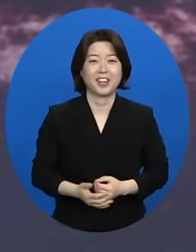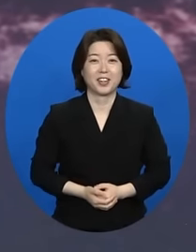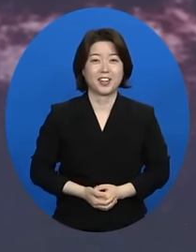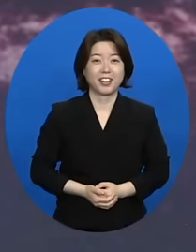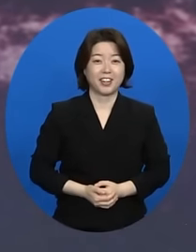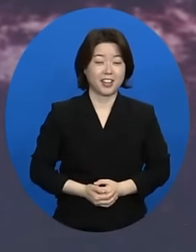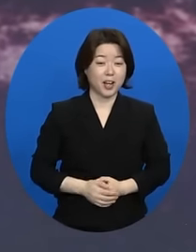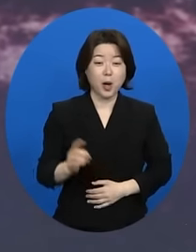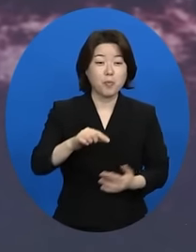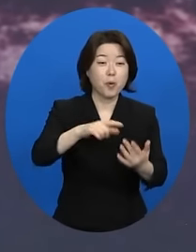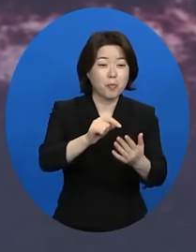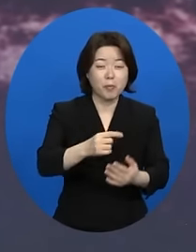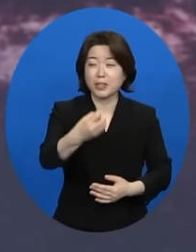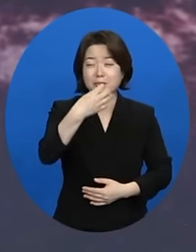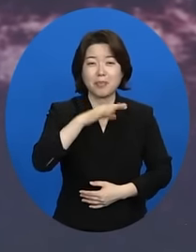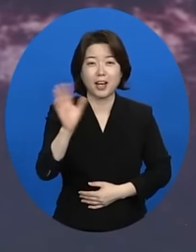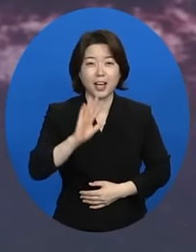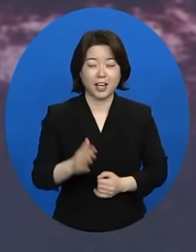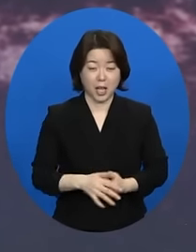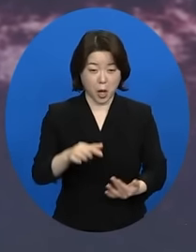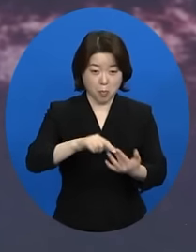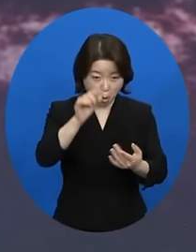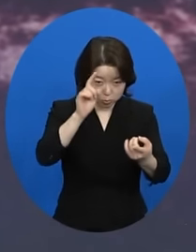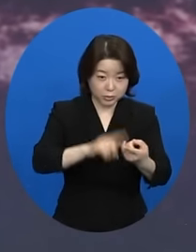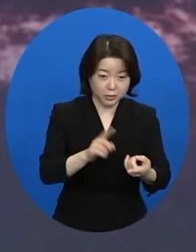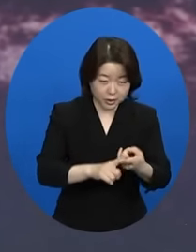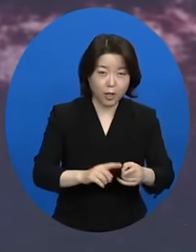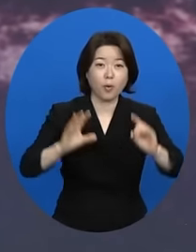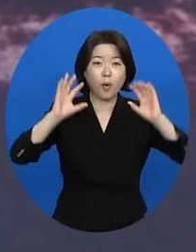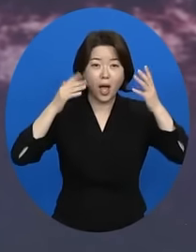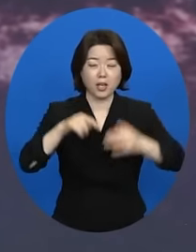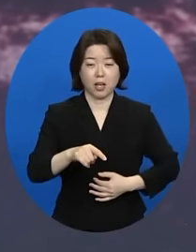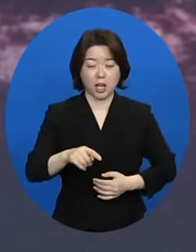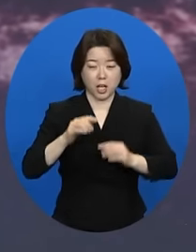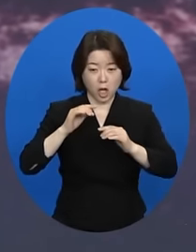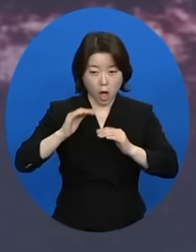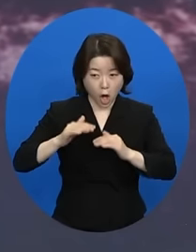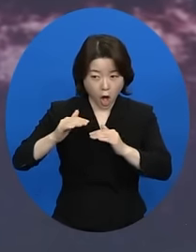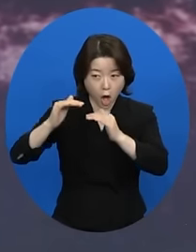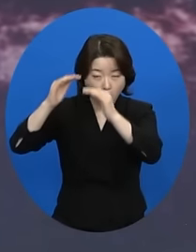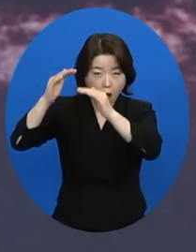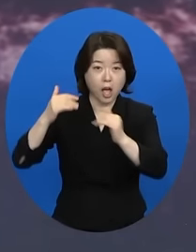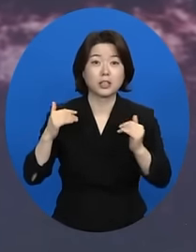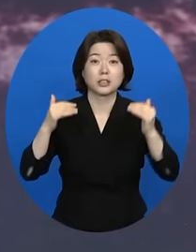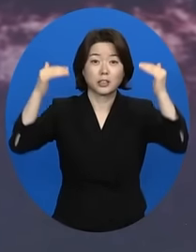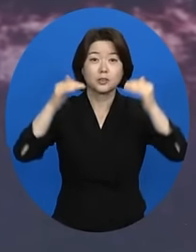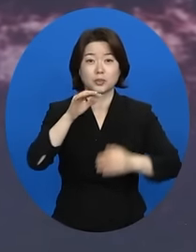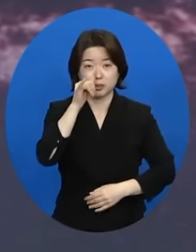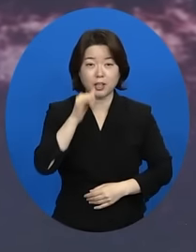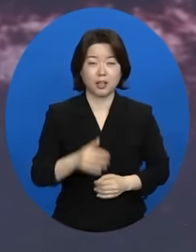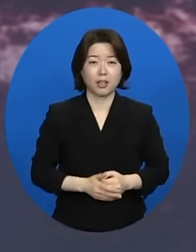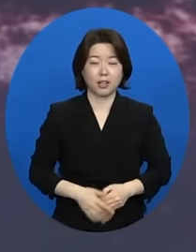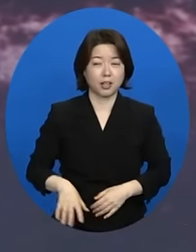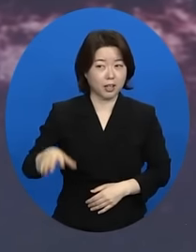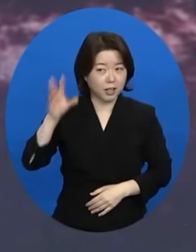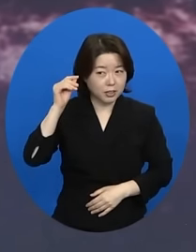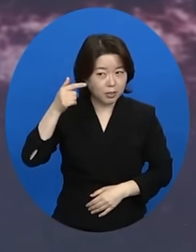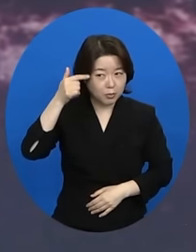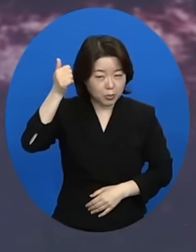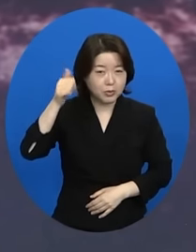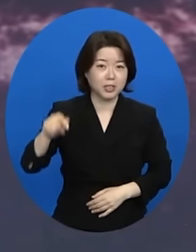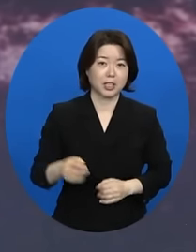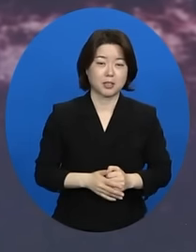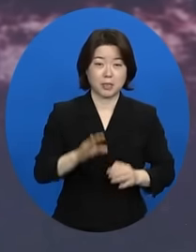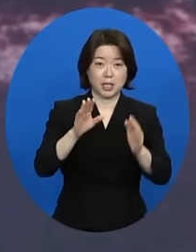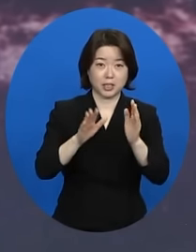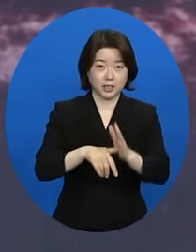뭘 뽑았는지는 얘기를 안 하는데 뽑은 그대로 아이가 정말 그렇게 되어가고 있대요. 그래서 그걸 들은 그 목사님이